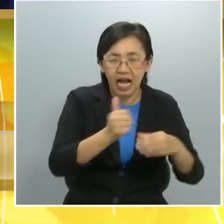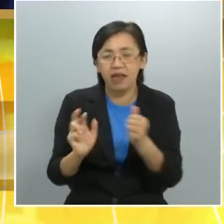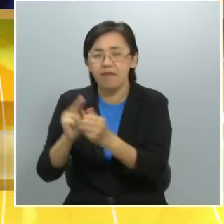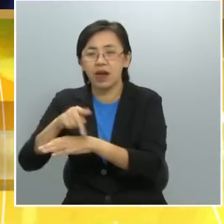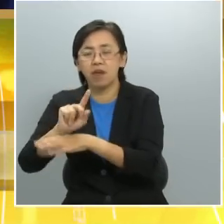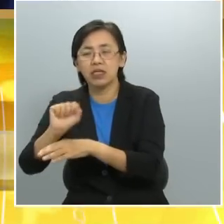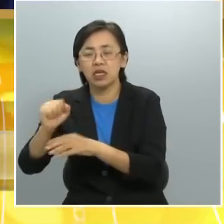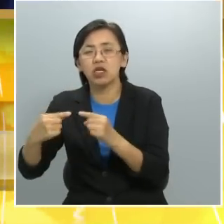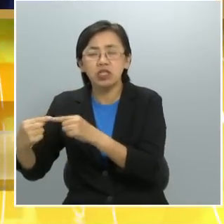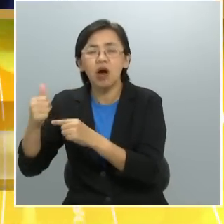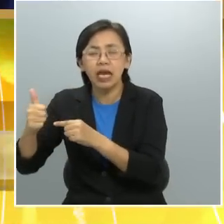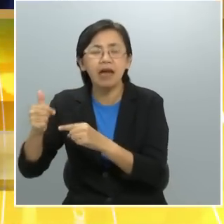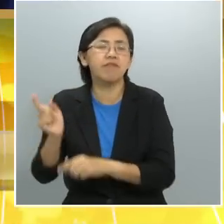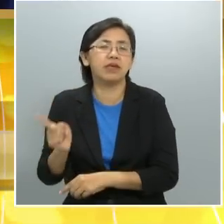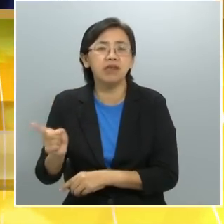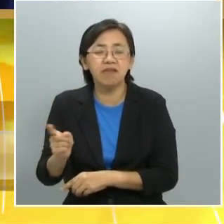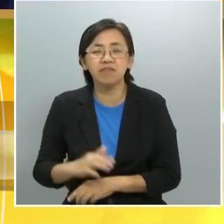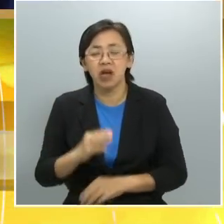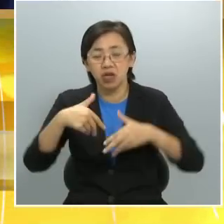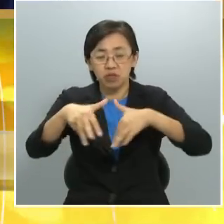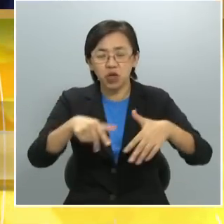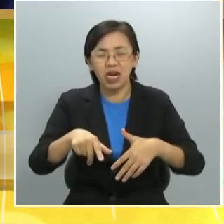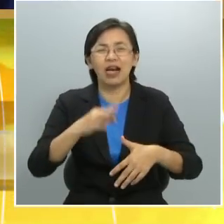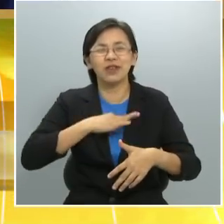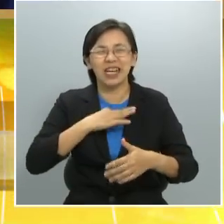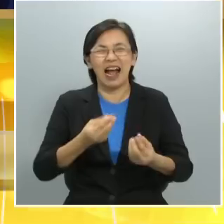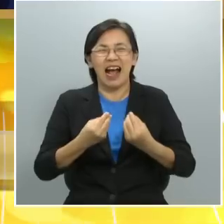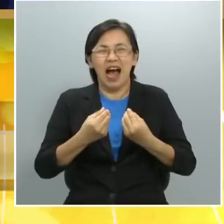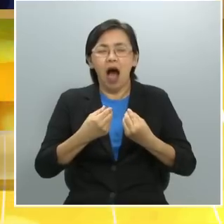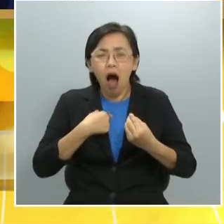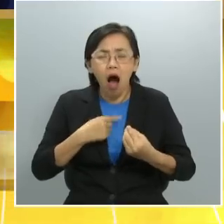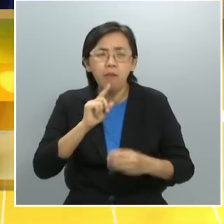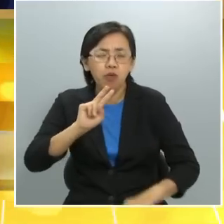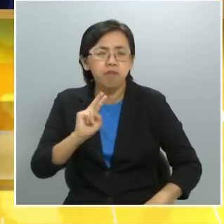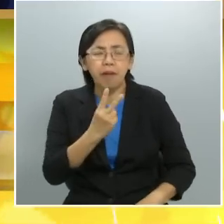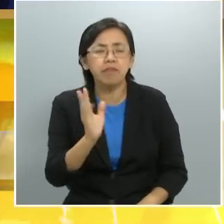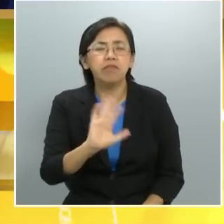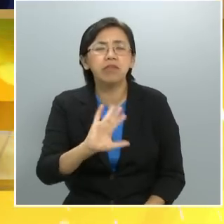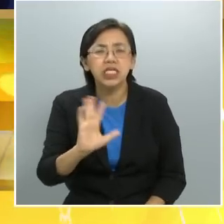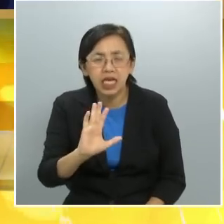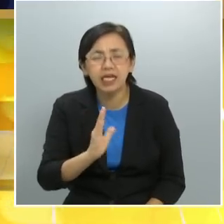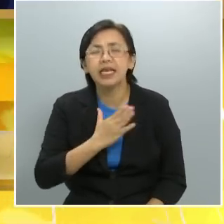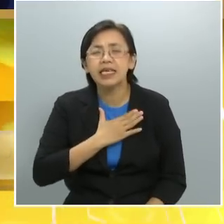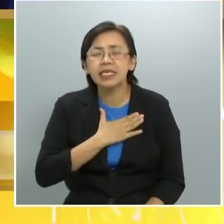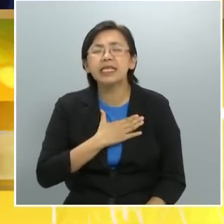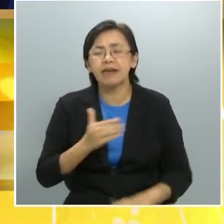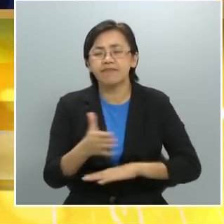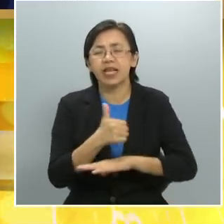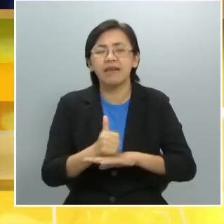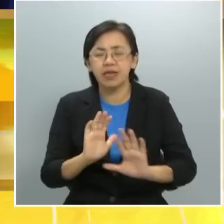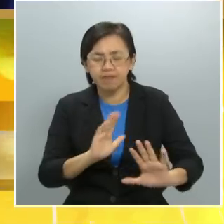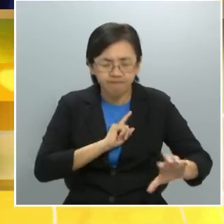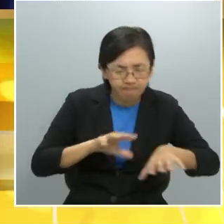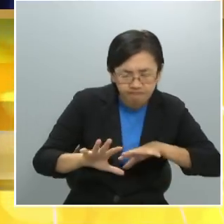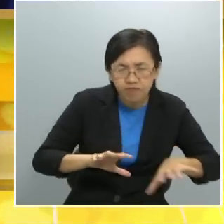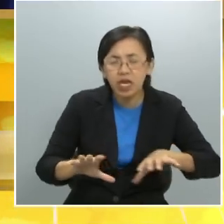อะไรที่เป็นการทรยศต่อความไว้วางใจที่ประชาชนให้กับเรานะครับก็พยายามจะรักษาผลลัพธ์ทางการเมืองที่ต